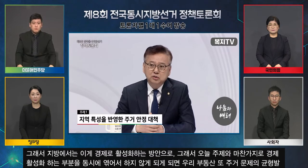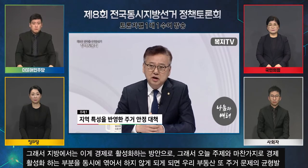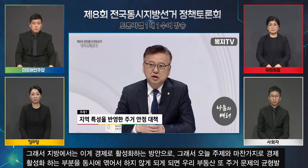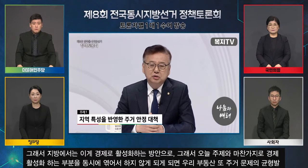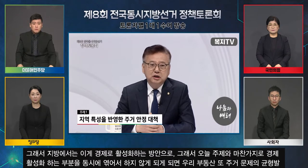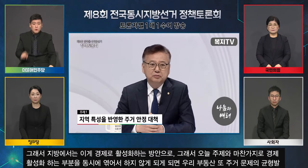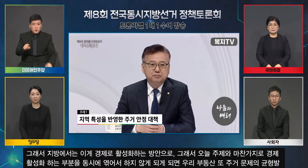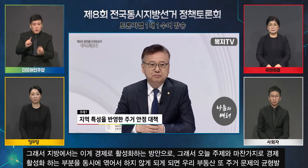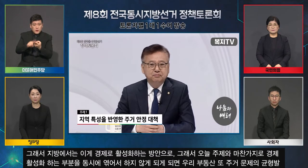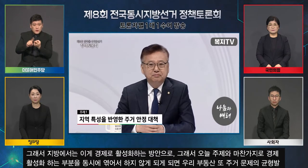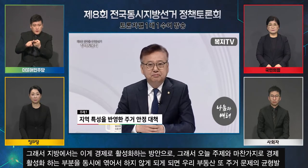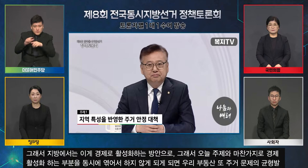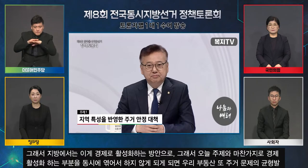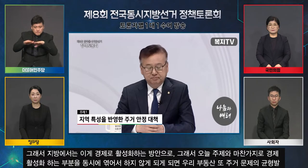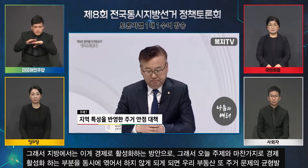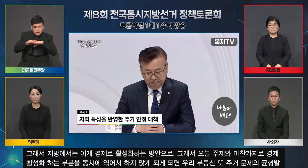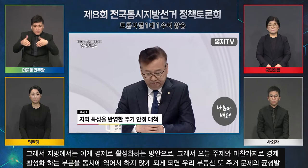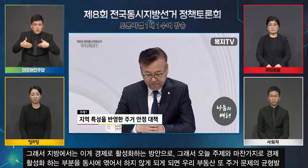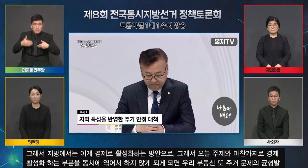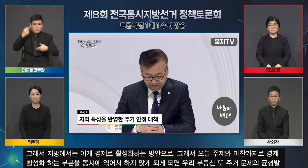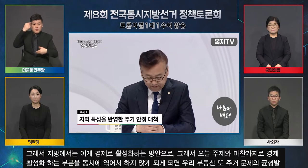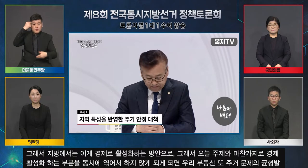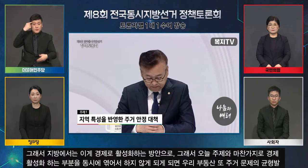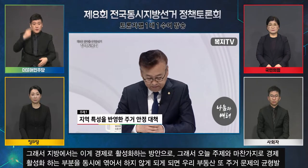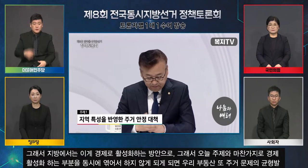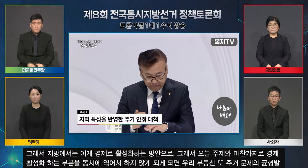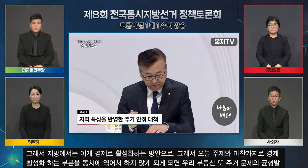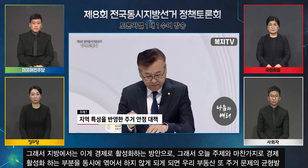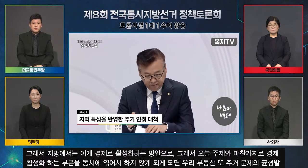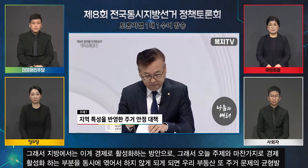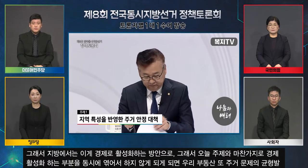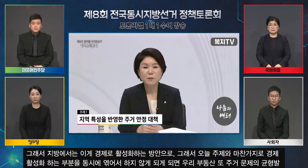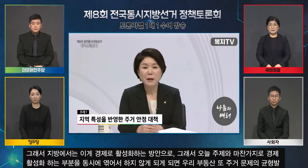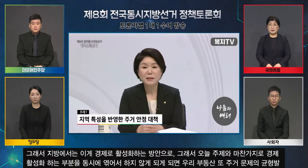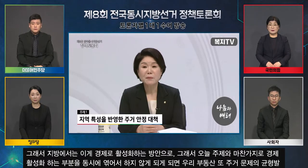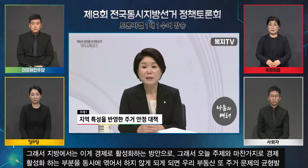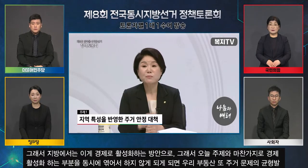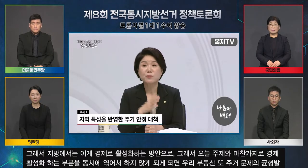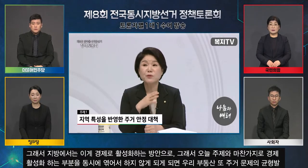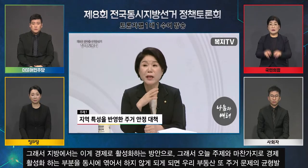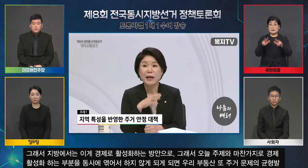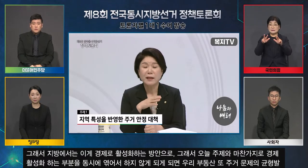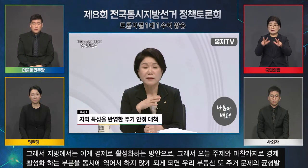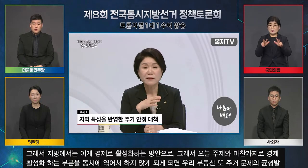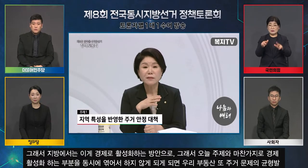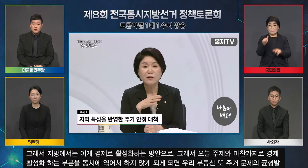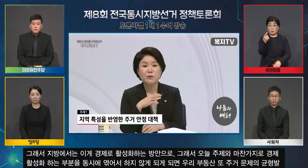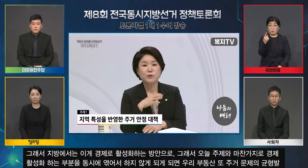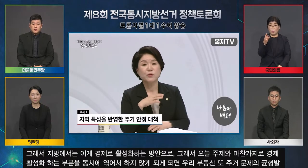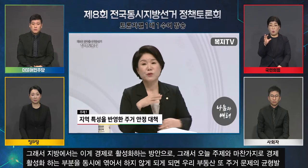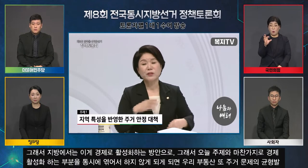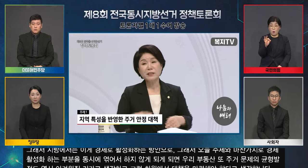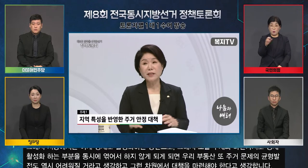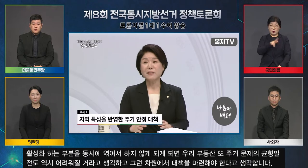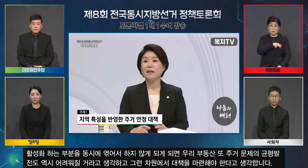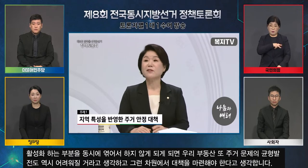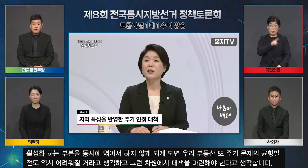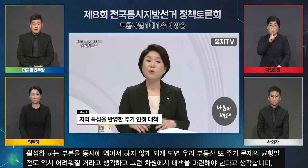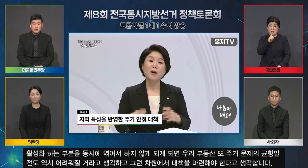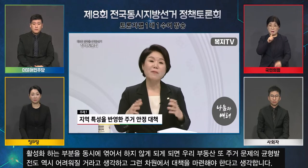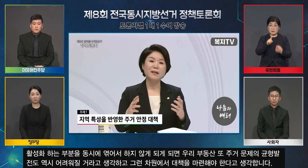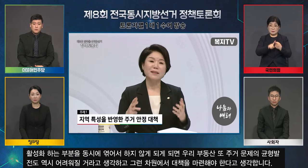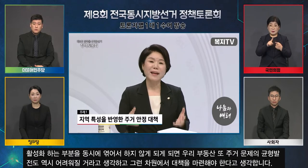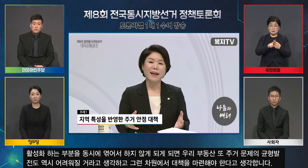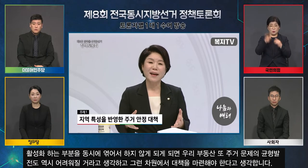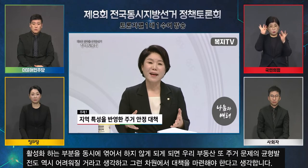마련해야 된다고 생각합니다. 네, 지금 홍 의원님 말씀하신 부분에 전체적으로 취지에 제가